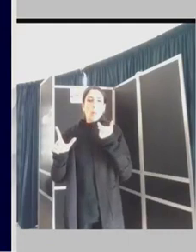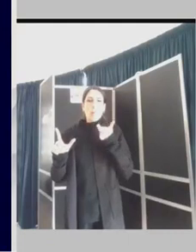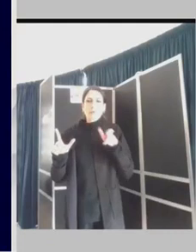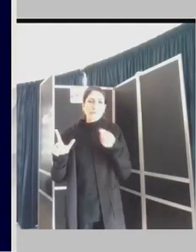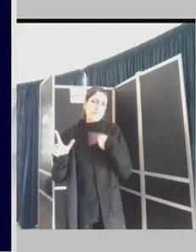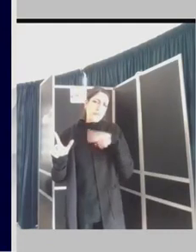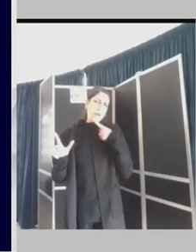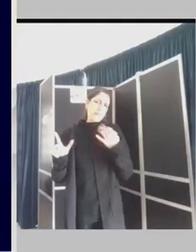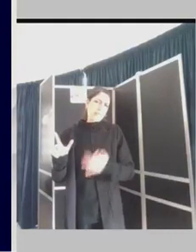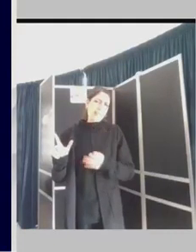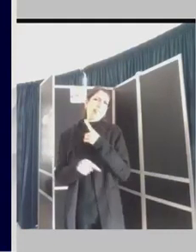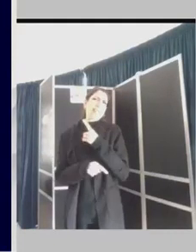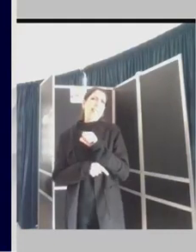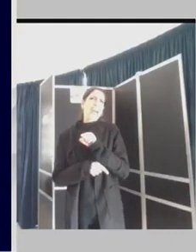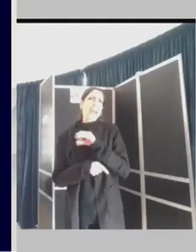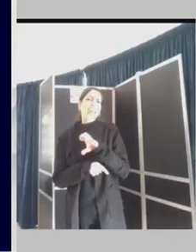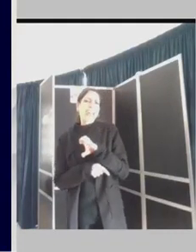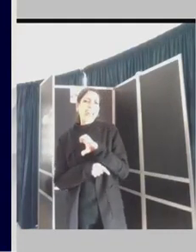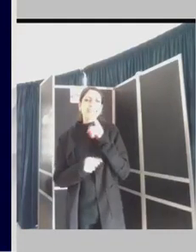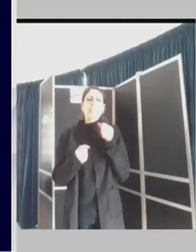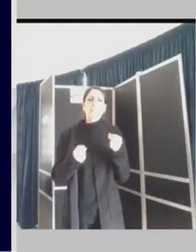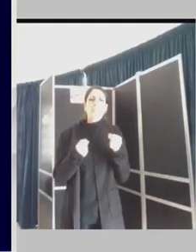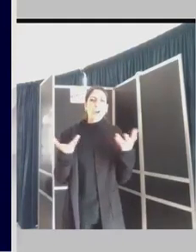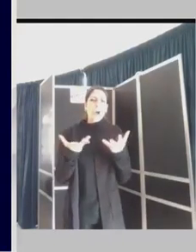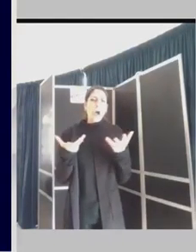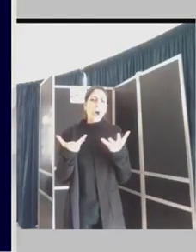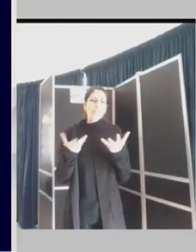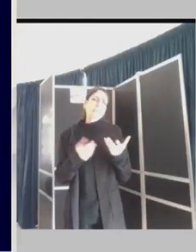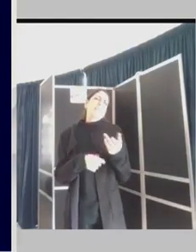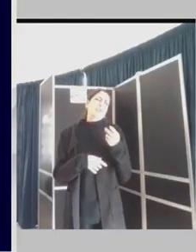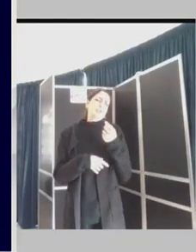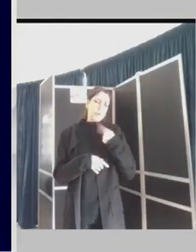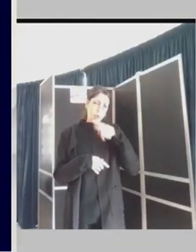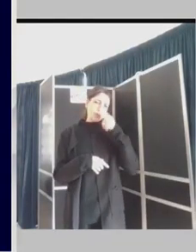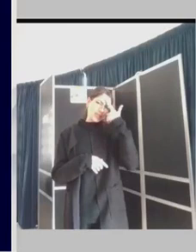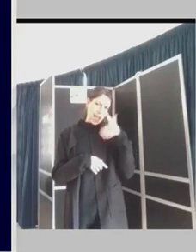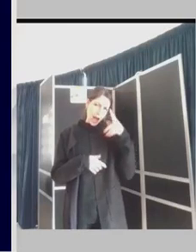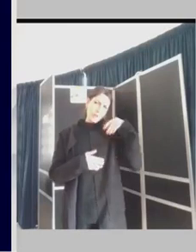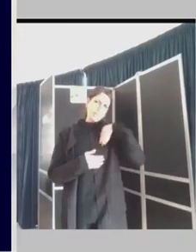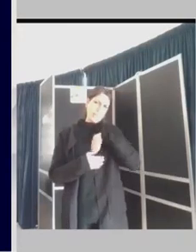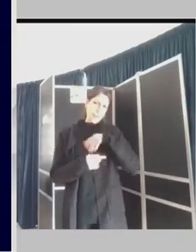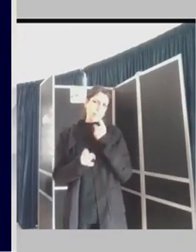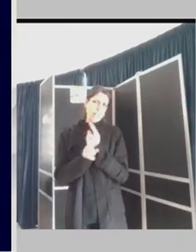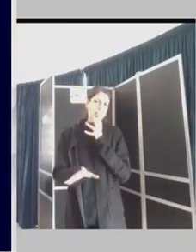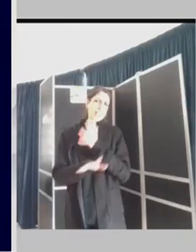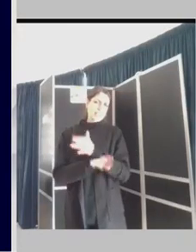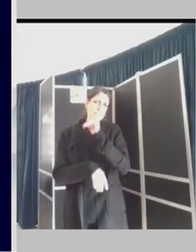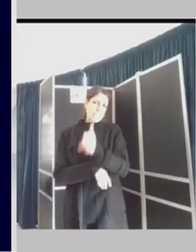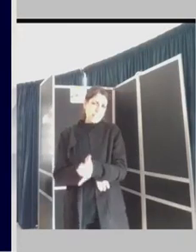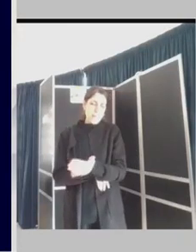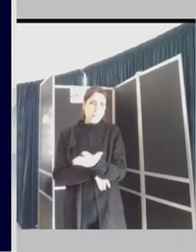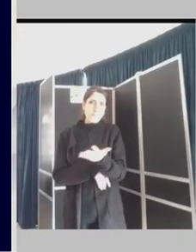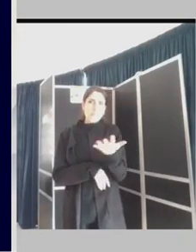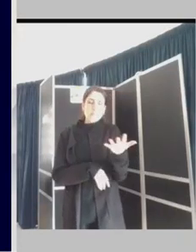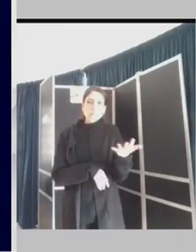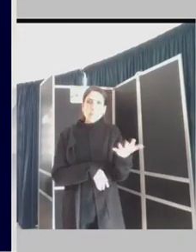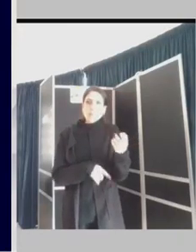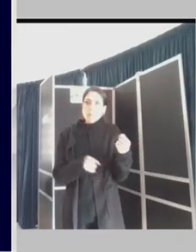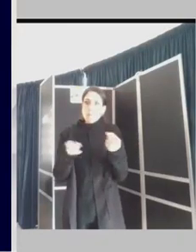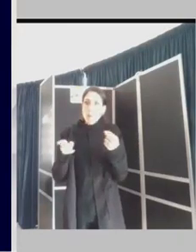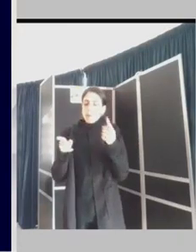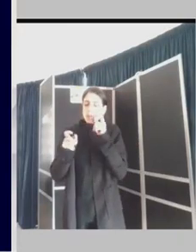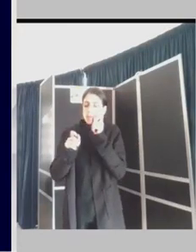defibrillatore, tutti sapevamo l'esigenza di intervenire, ma di fronte ai numeri che le varie associazioni che sono intervenute e